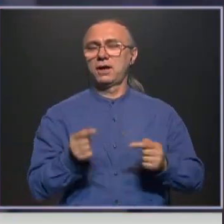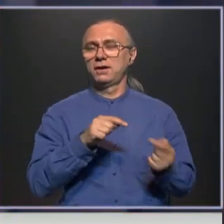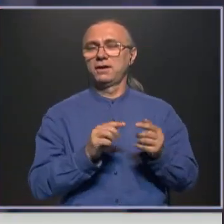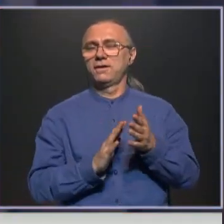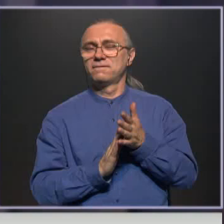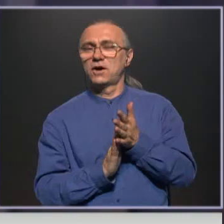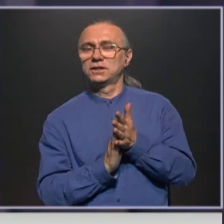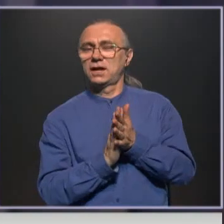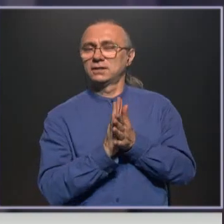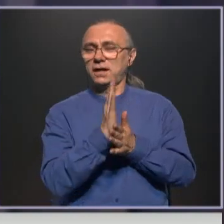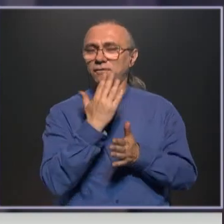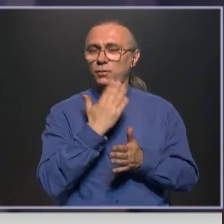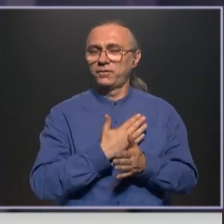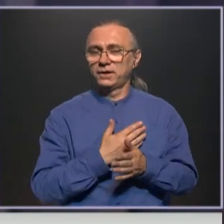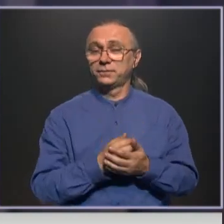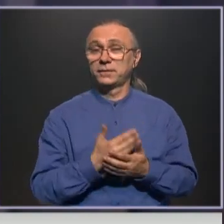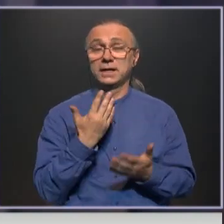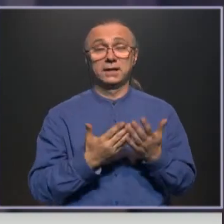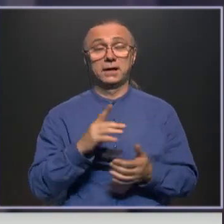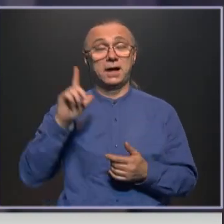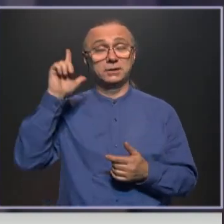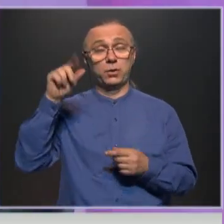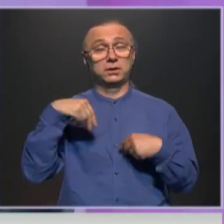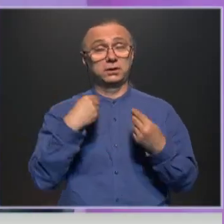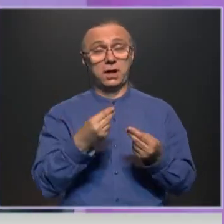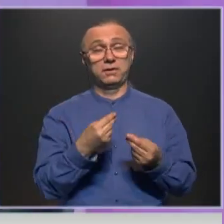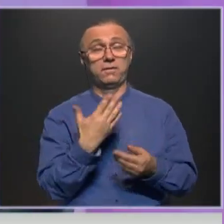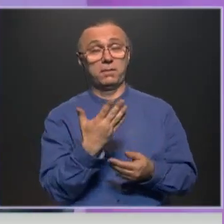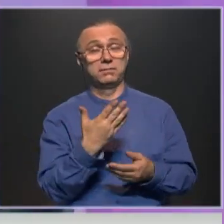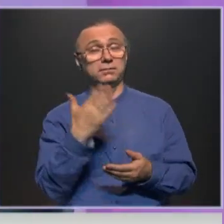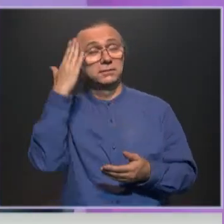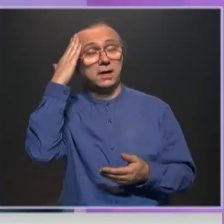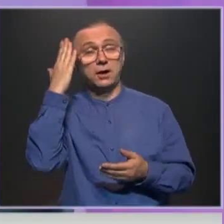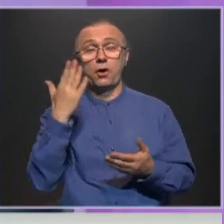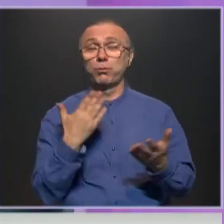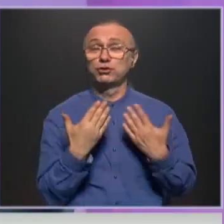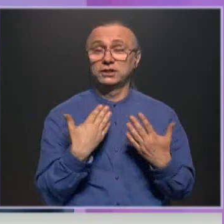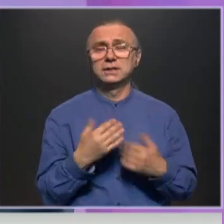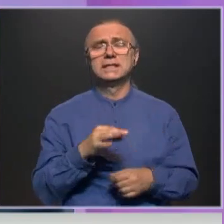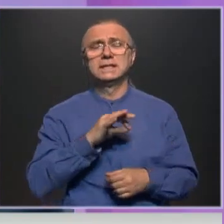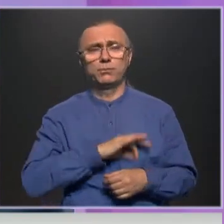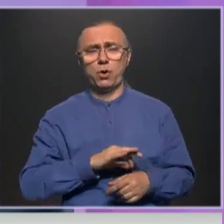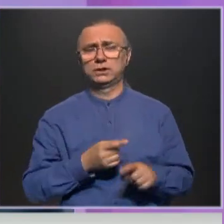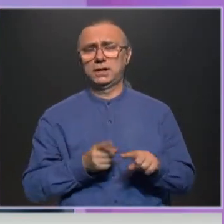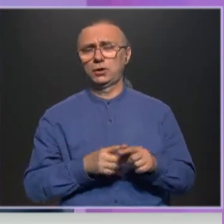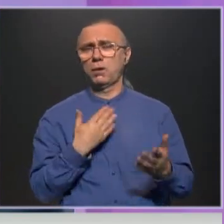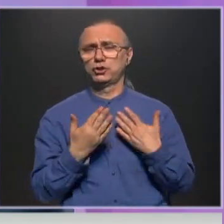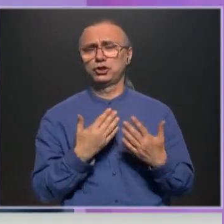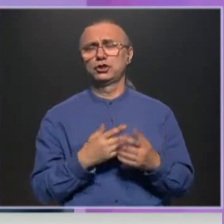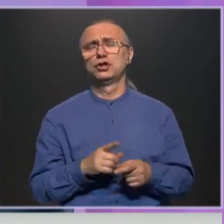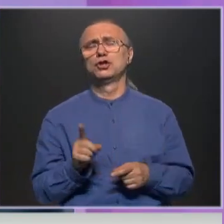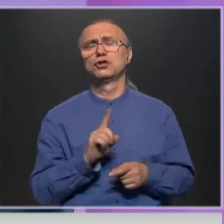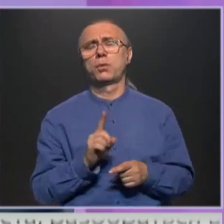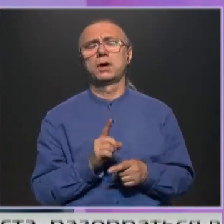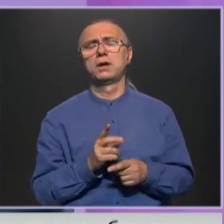Поэтому, раз вам Господь дал такой дар общительности, используйте его, чтобы не